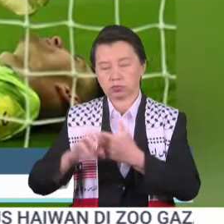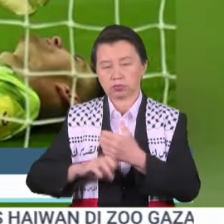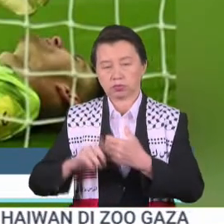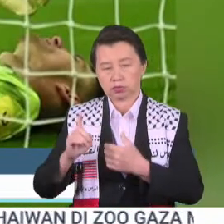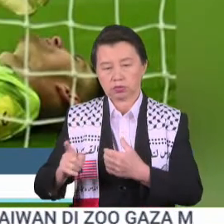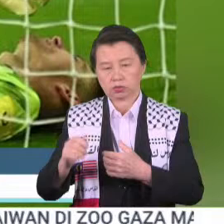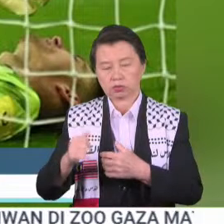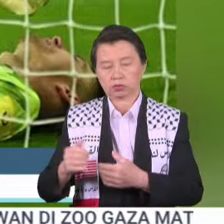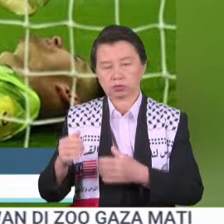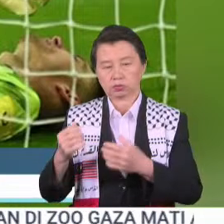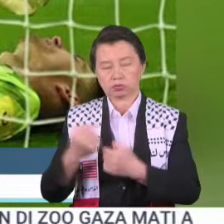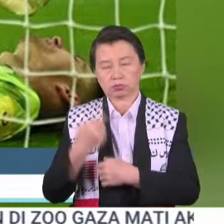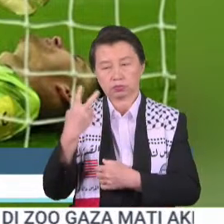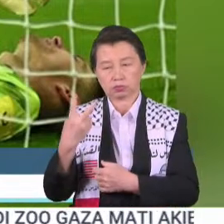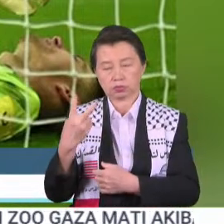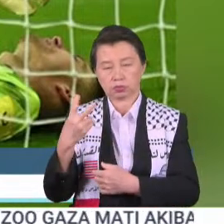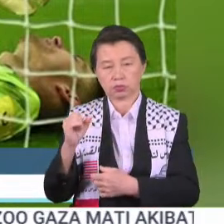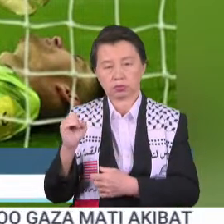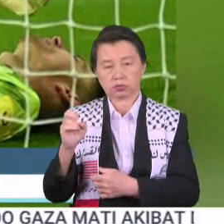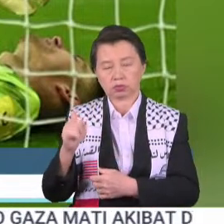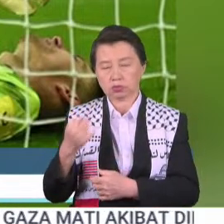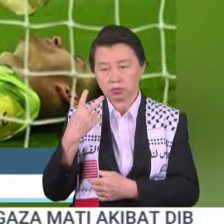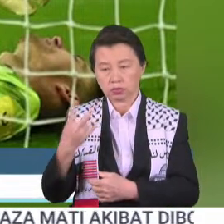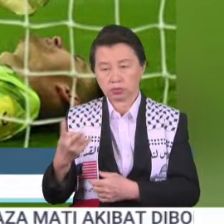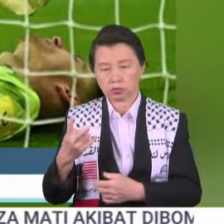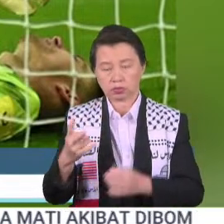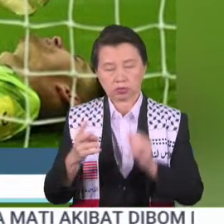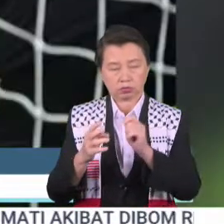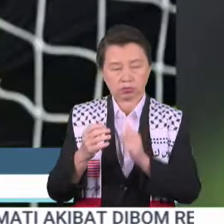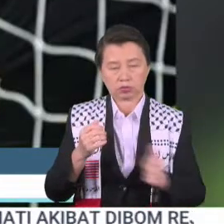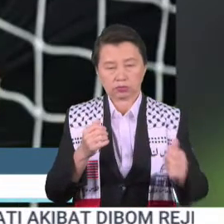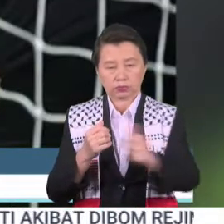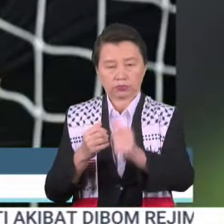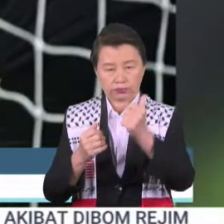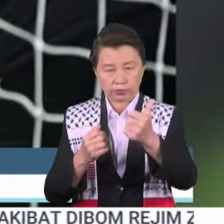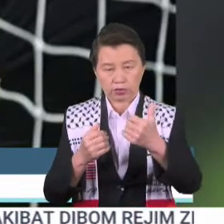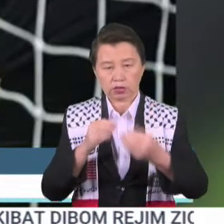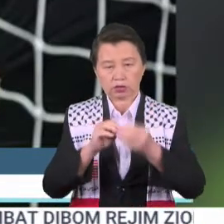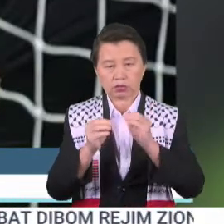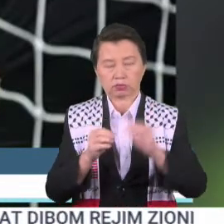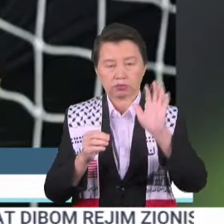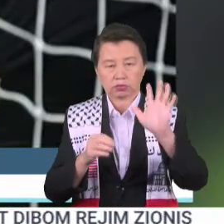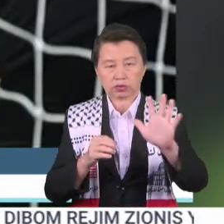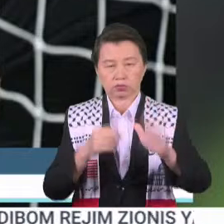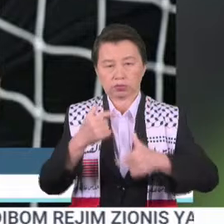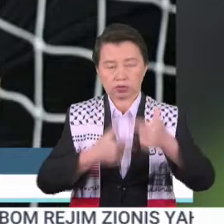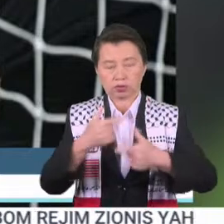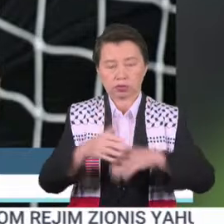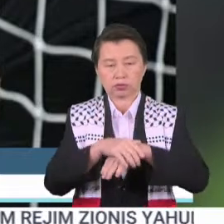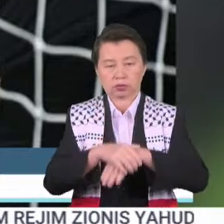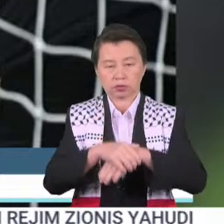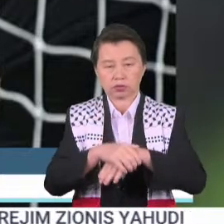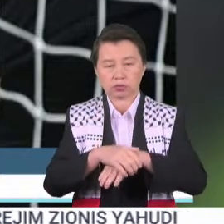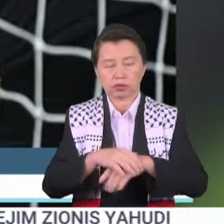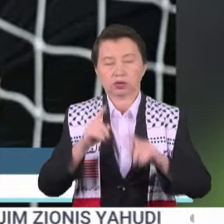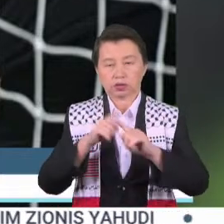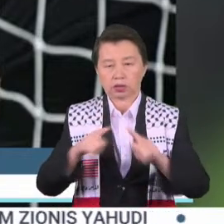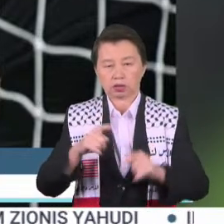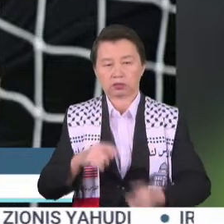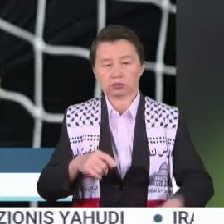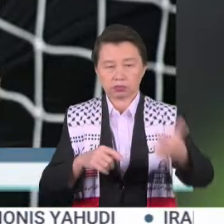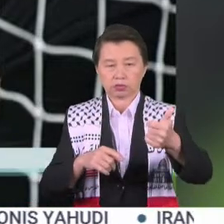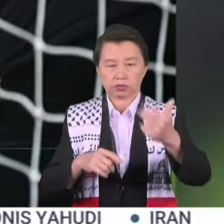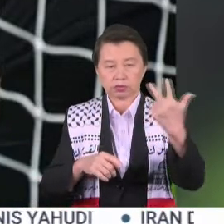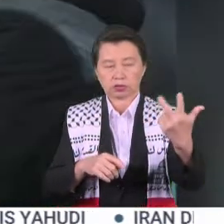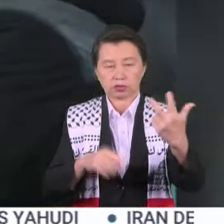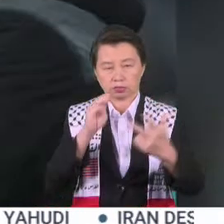Anthony Gordon di babak kedua memastikan The Magpies memintas United untuk berada di tangga kelima Liga Perdana Inggeris. Namun kemenangan